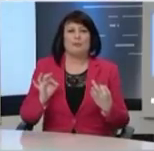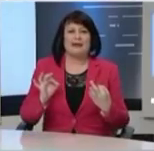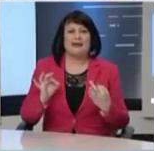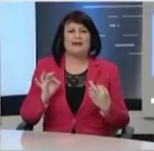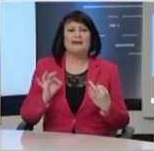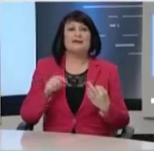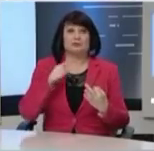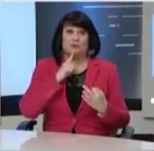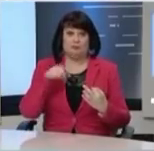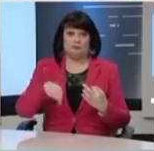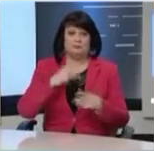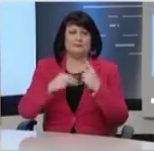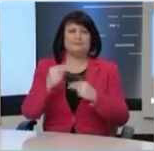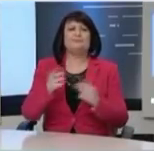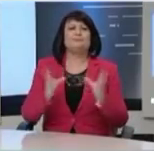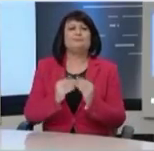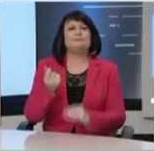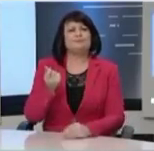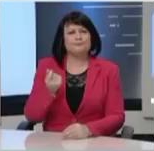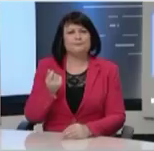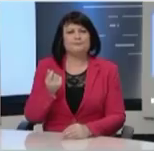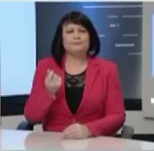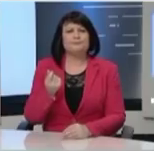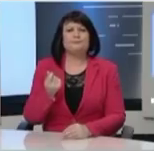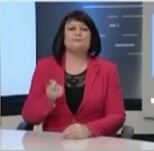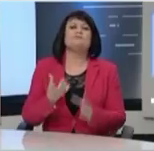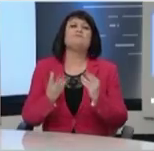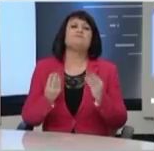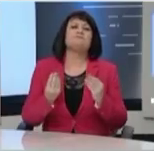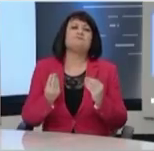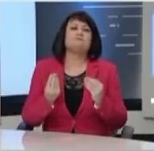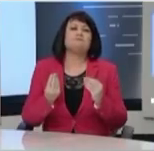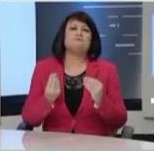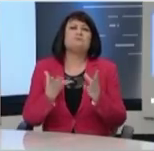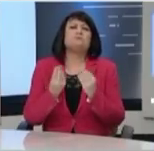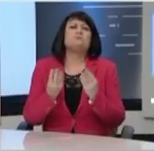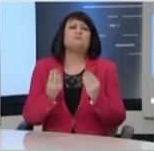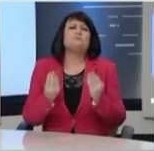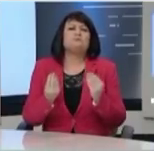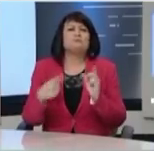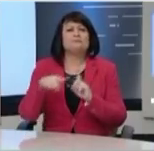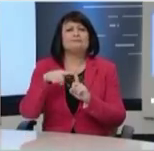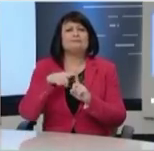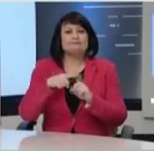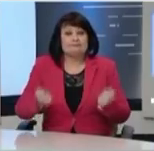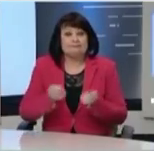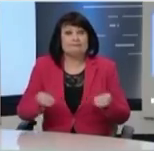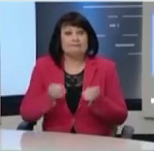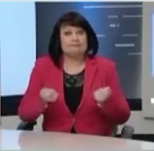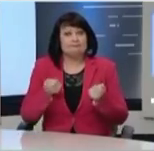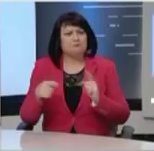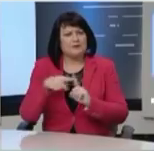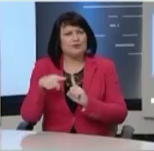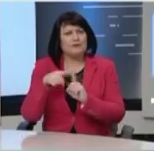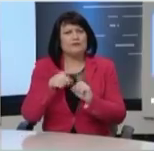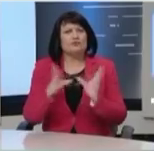σε μια συζήτηση για την οικονομία σε τόσες πολλές μαζεμένες θετικές εξελίξεις